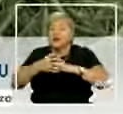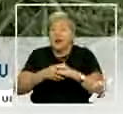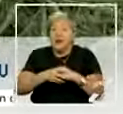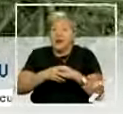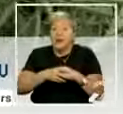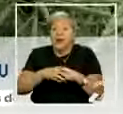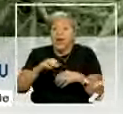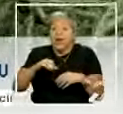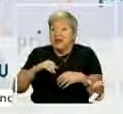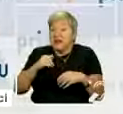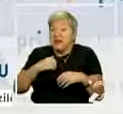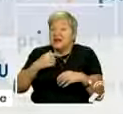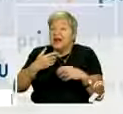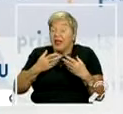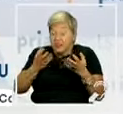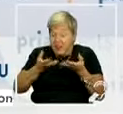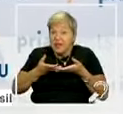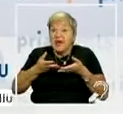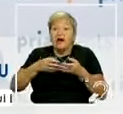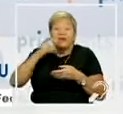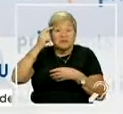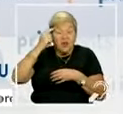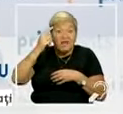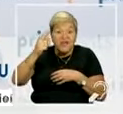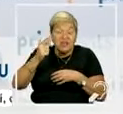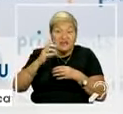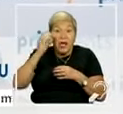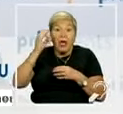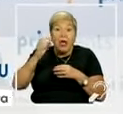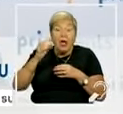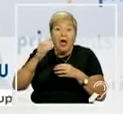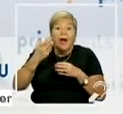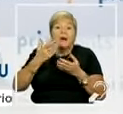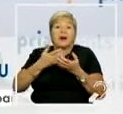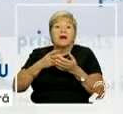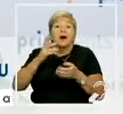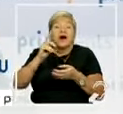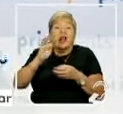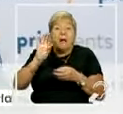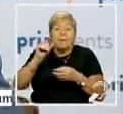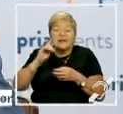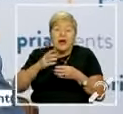situație care ne dă speranță că această cultură va intra bine în iarnă.